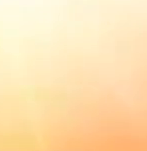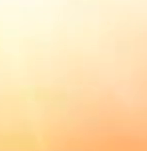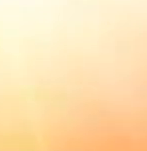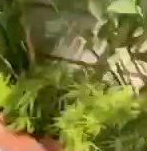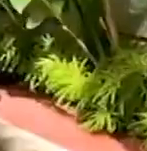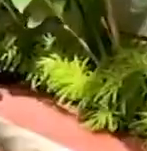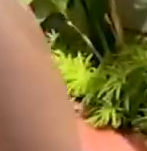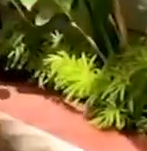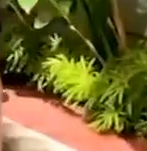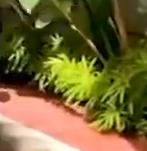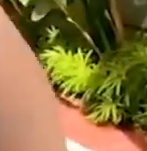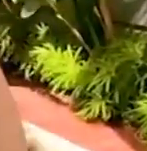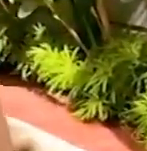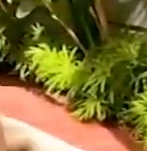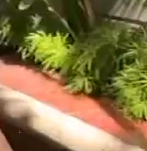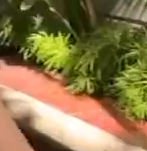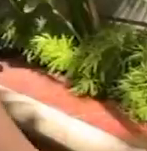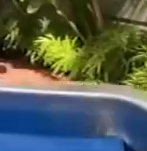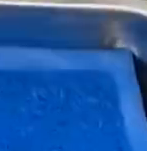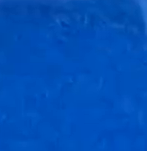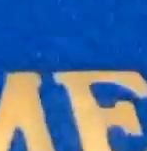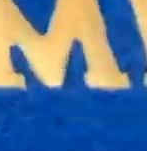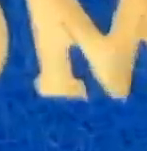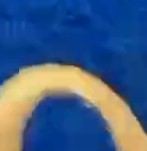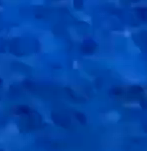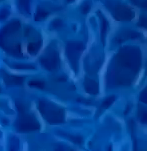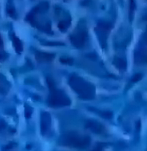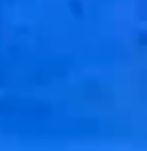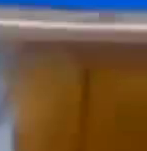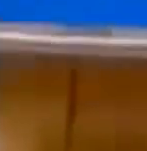buong maghapon ay tiyak na sisigla.